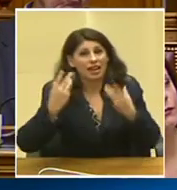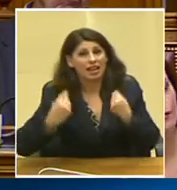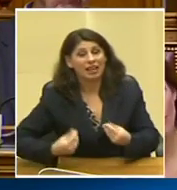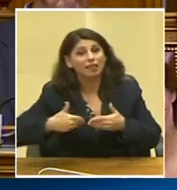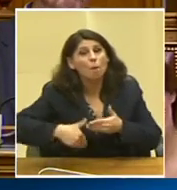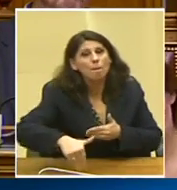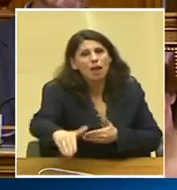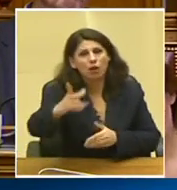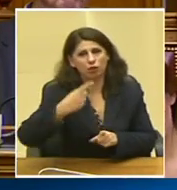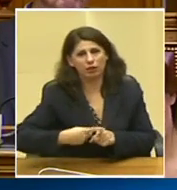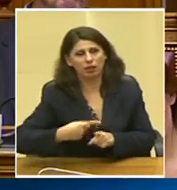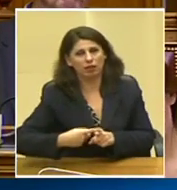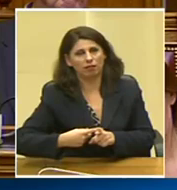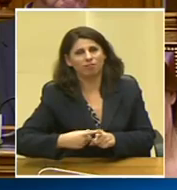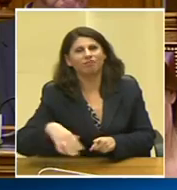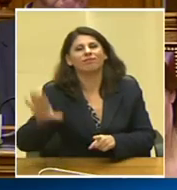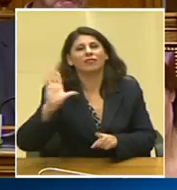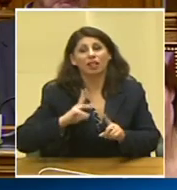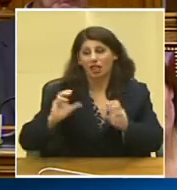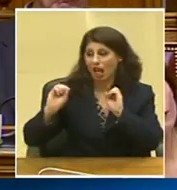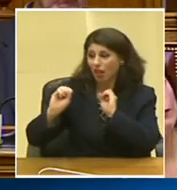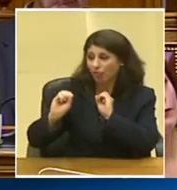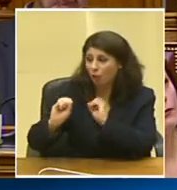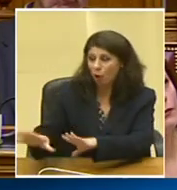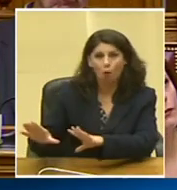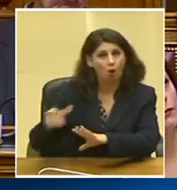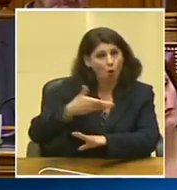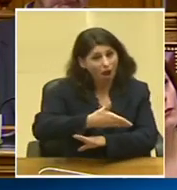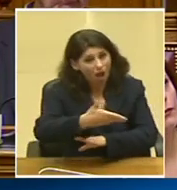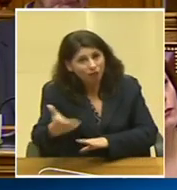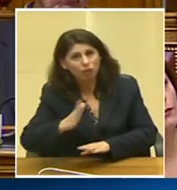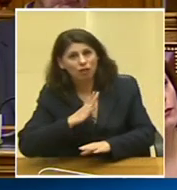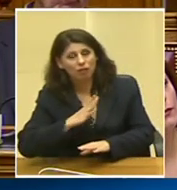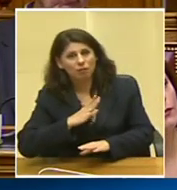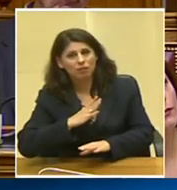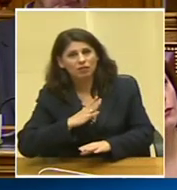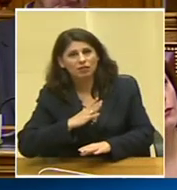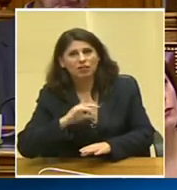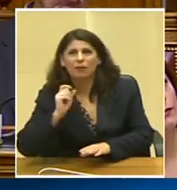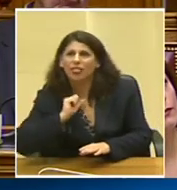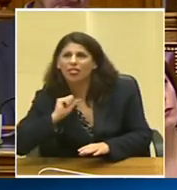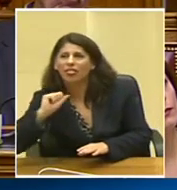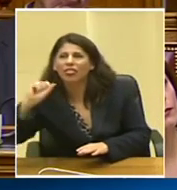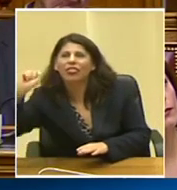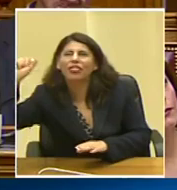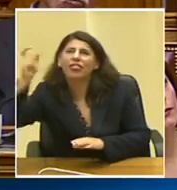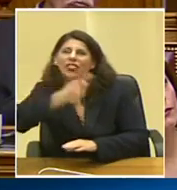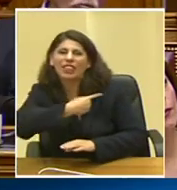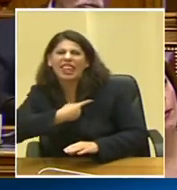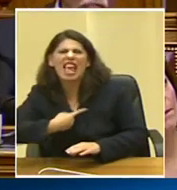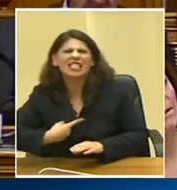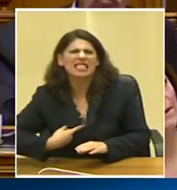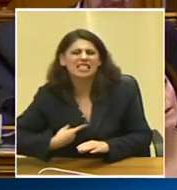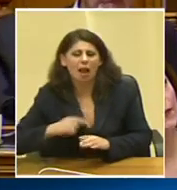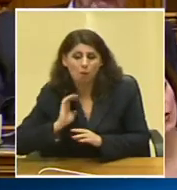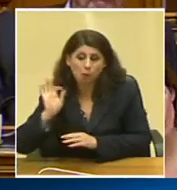τον τόπο. Δεν πρόκειται να χαρίσουμε αυτούς τους ανθρώπους σε μια χρεοκοπημένη ηγεσία η οποία οδήγησε εκεί